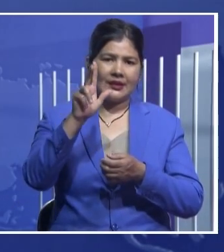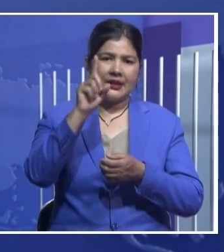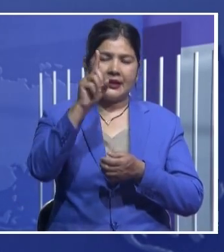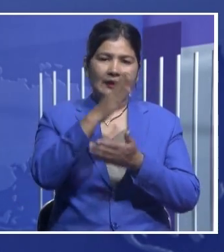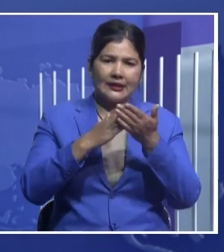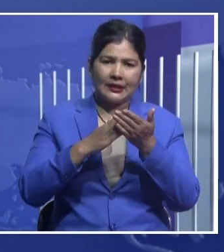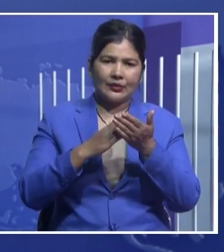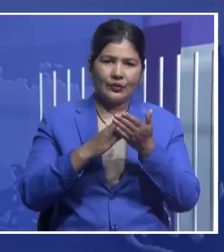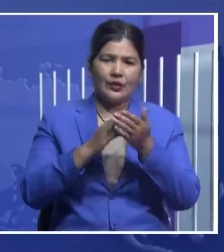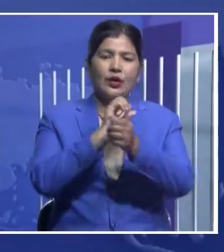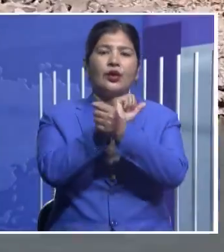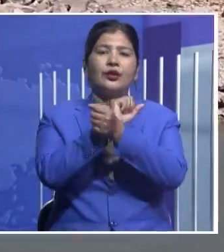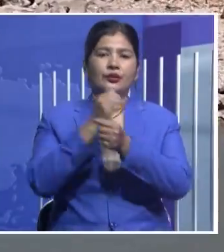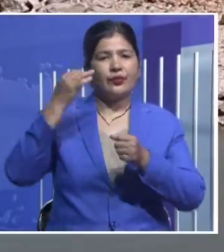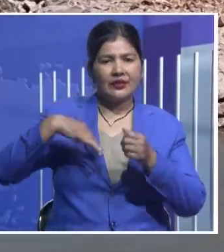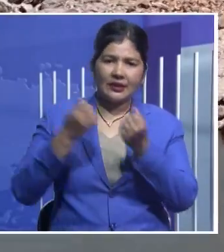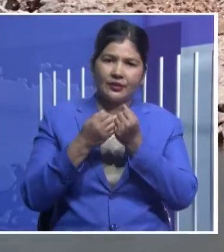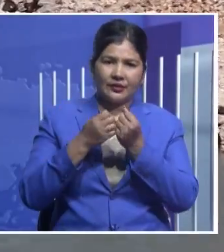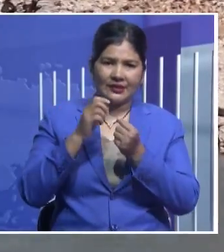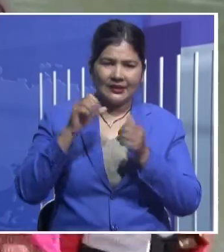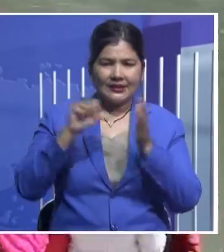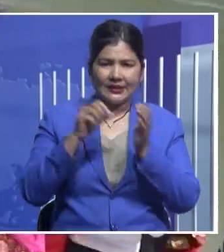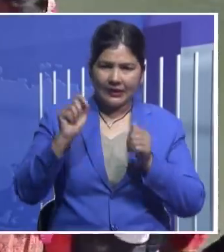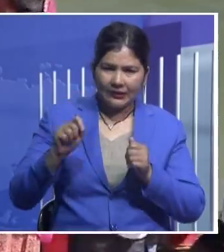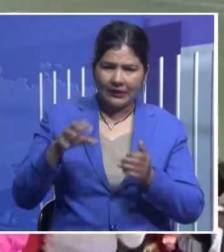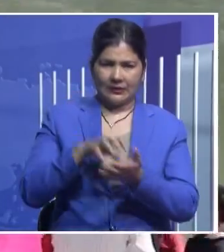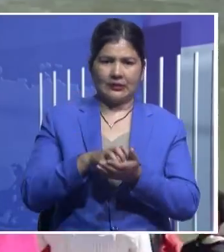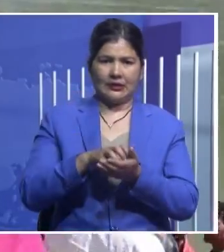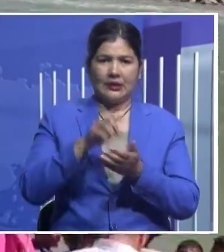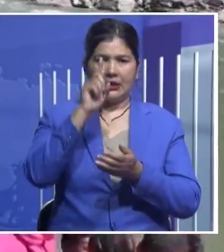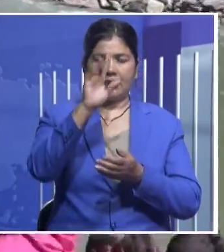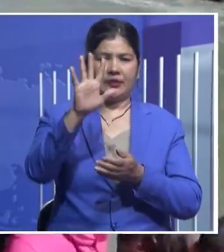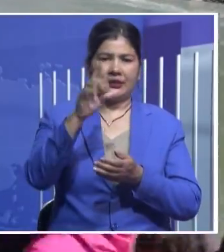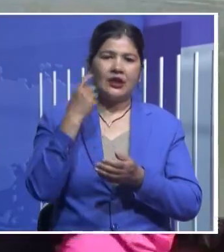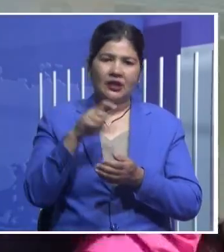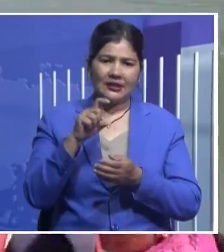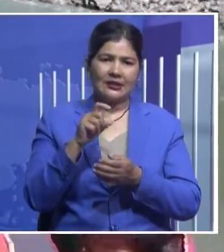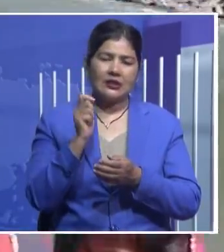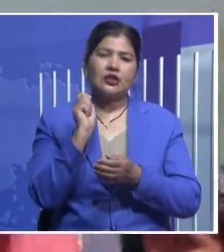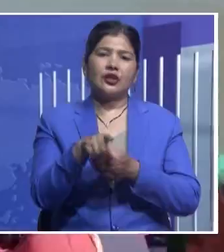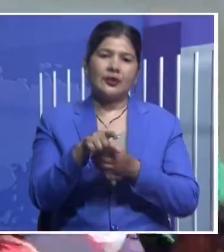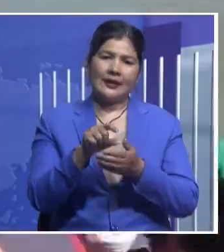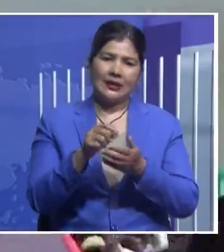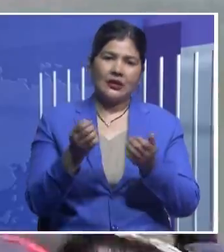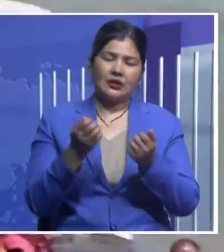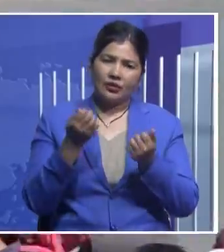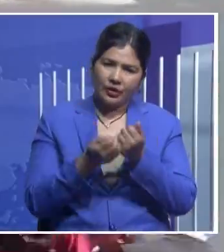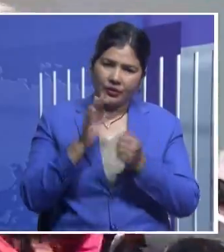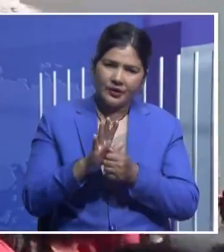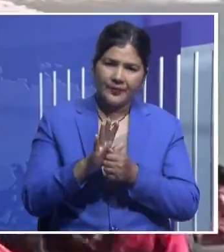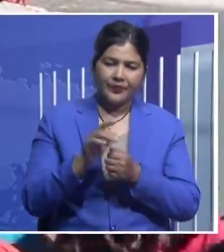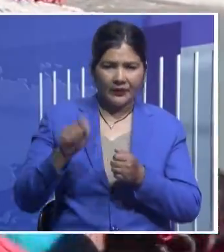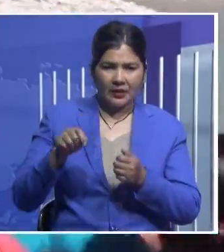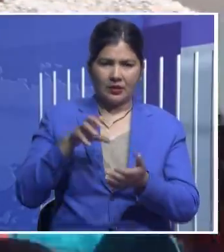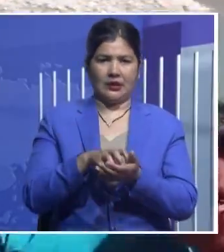गरिएको छ। दैलेख जिल्ला अदालतले मानसिंहलाई 15,000 रुपियाँ जरिवाना समेत गरेको छ। जिल्ला न्यायाधीश दण्डपाणी लामिछानेको इजलासले